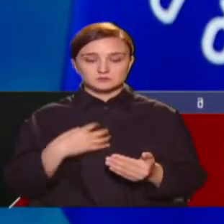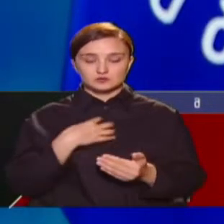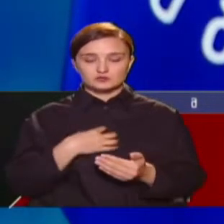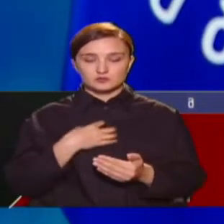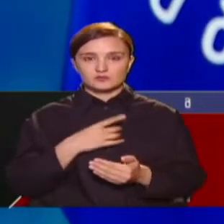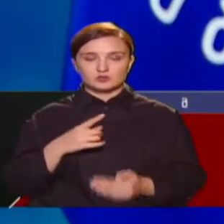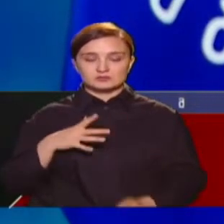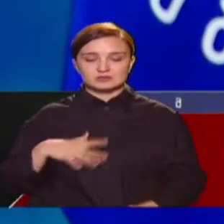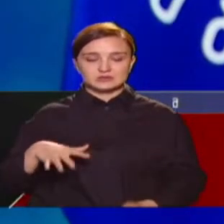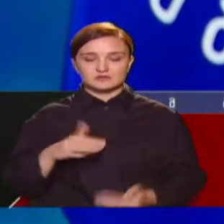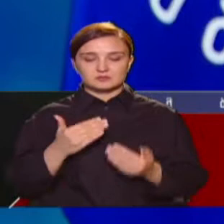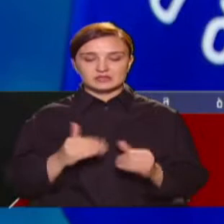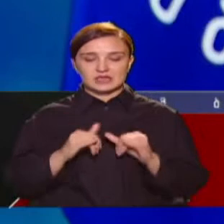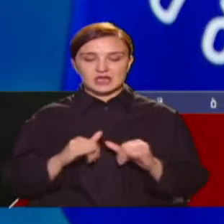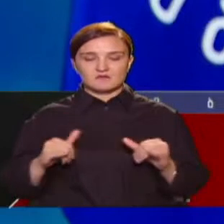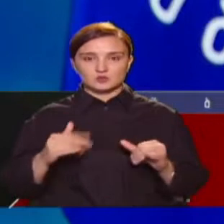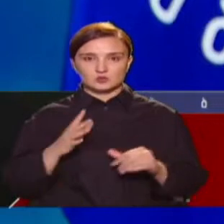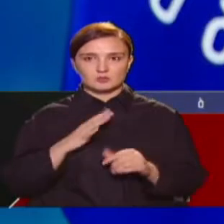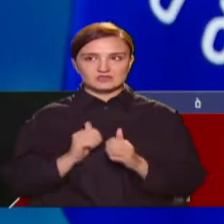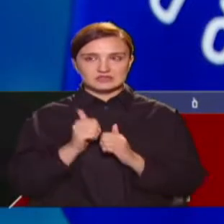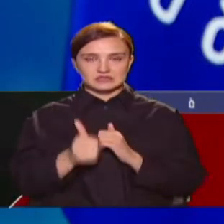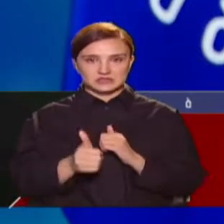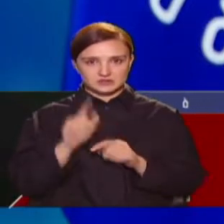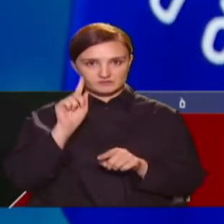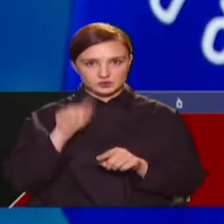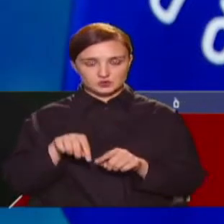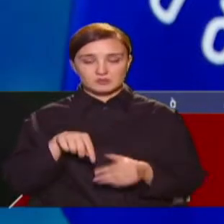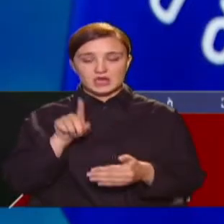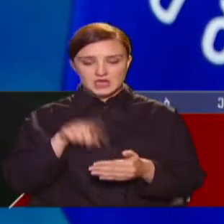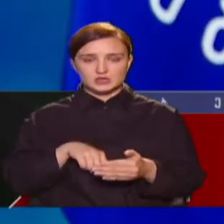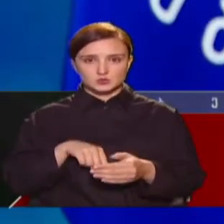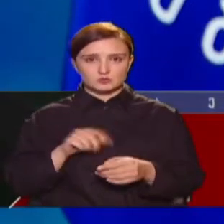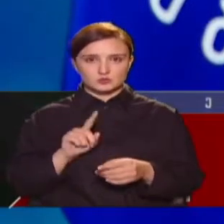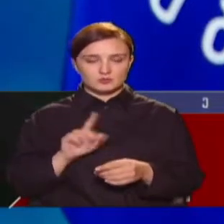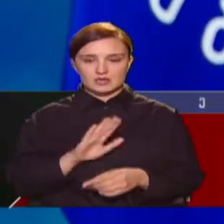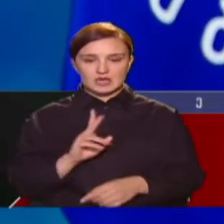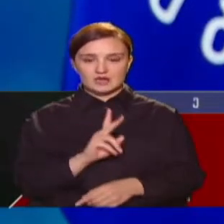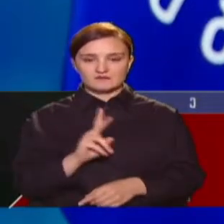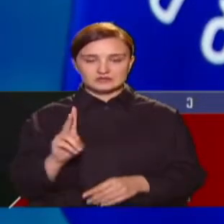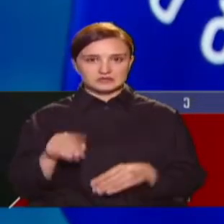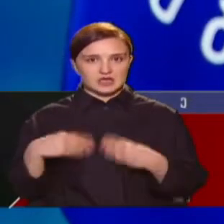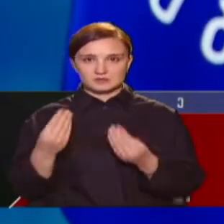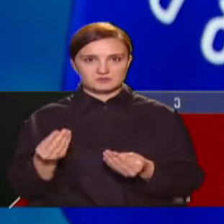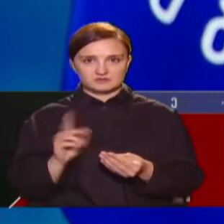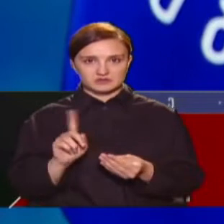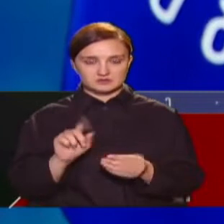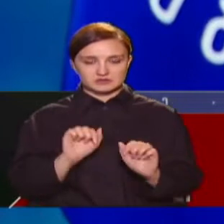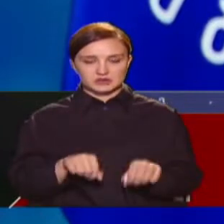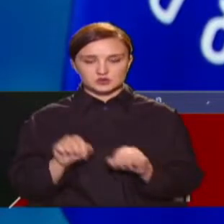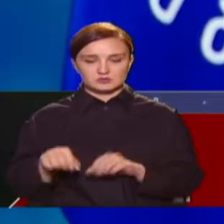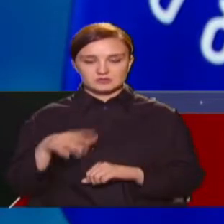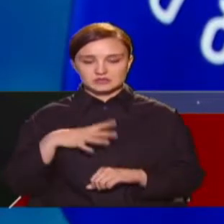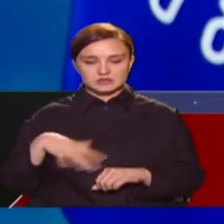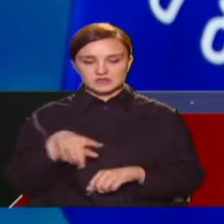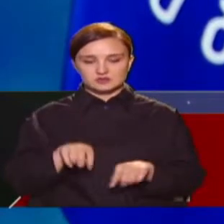ქვეყანა, მისი განვითარება იყოს პროგნოზირებადი და გარწმუნებთ, რომ არავის არ მივცემთ საშუალებას, რომ ქვეყანაში